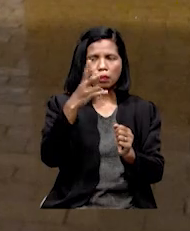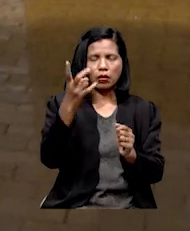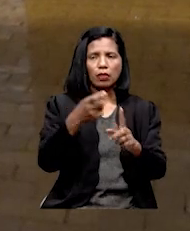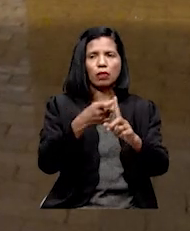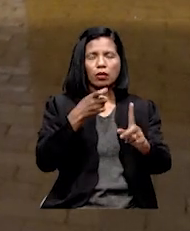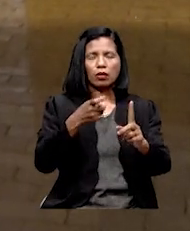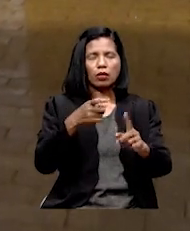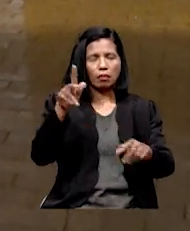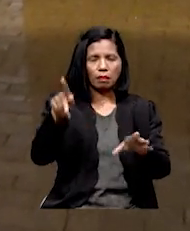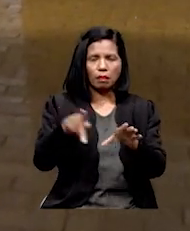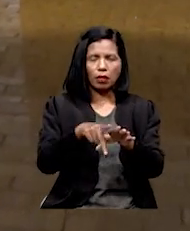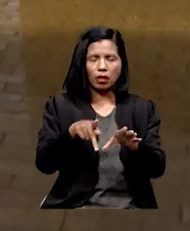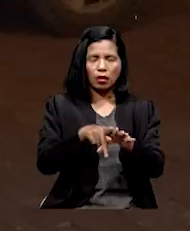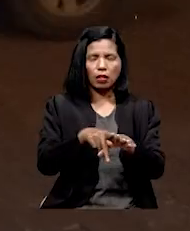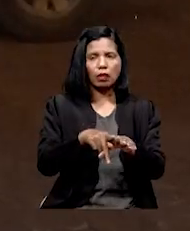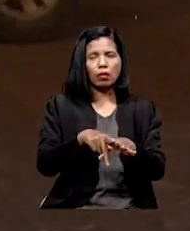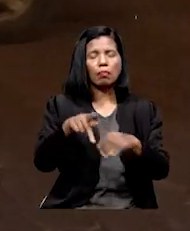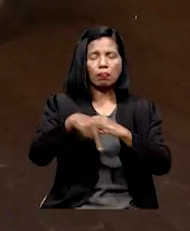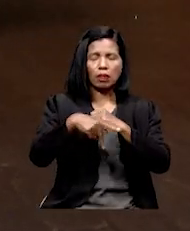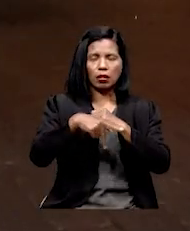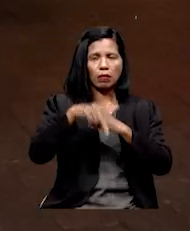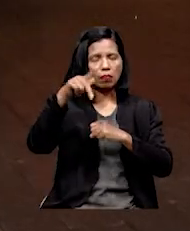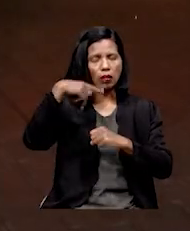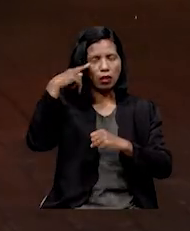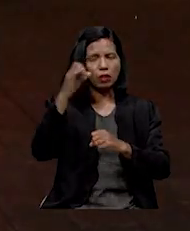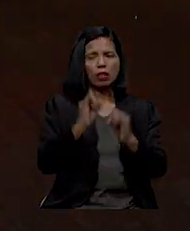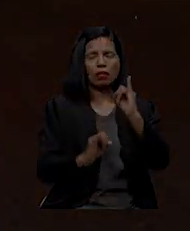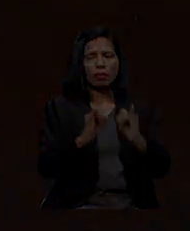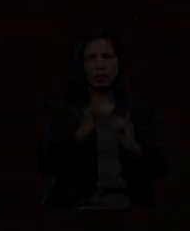mai husi partidu politiku no independente Abraung Amaral Titus Silva GMN.